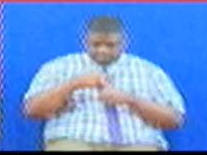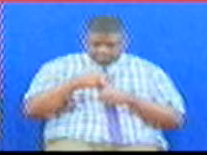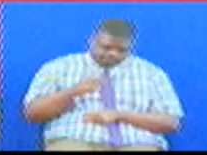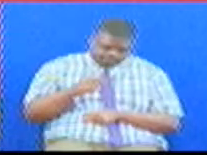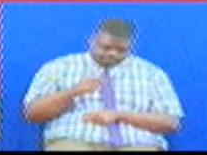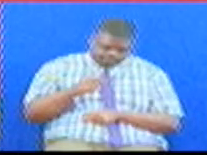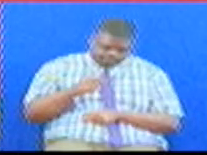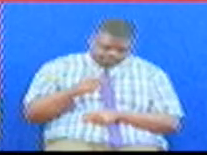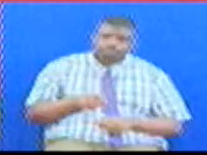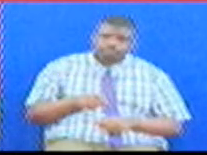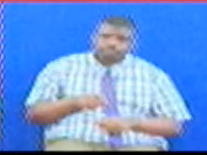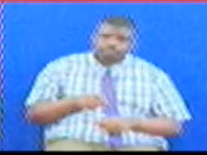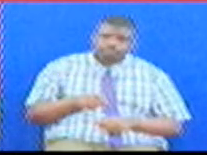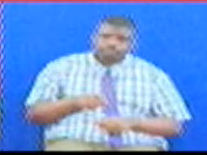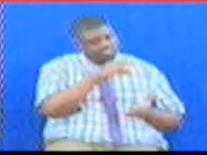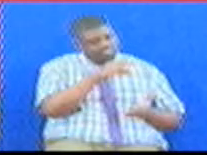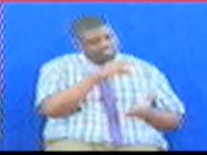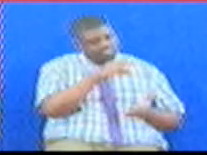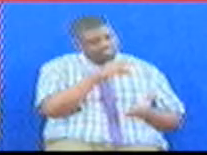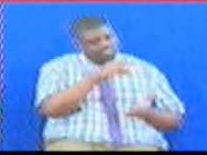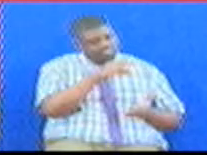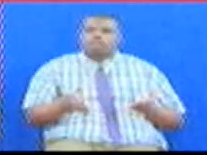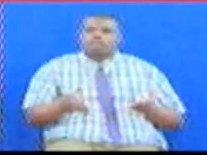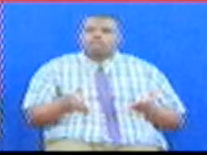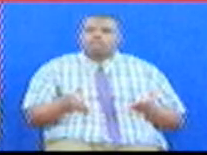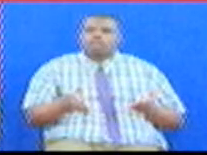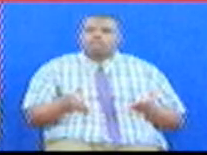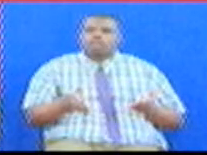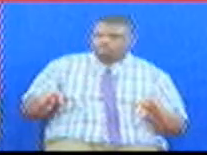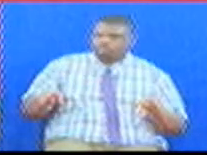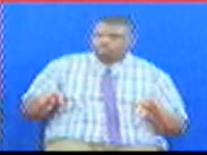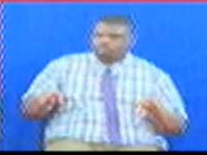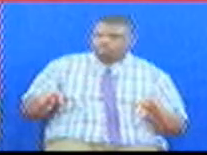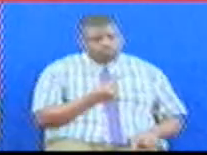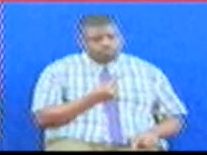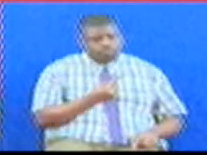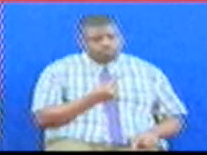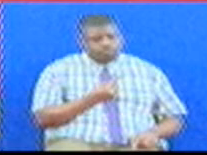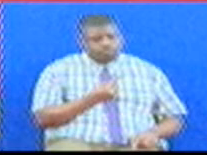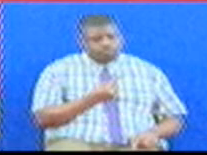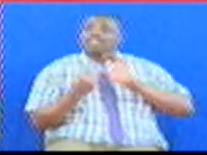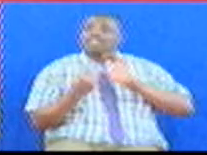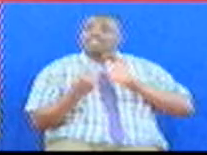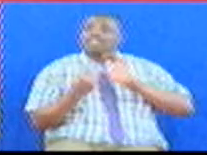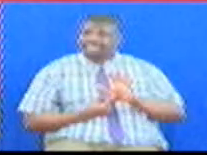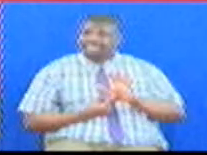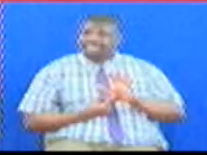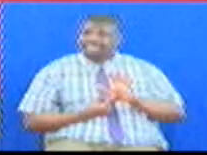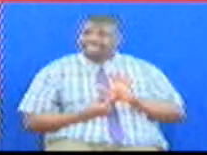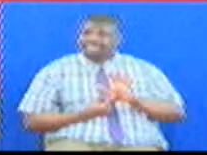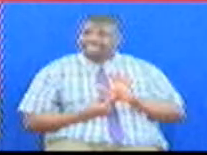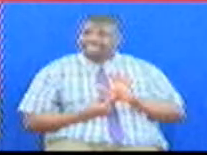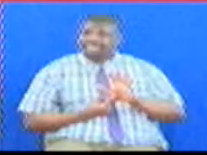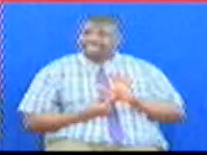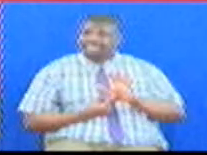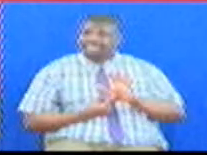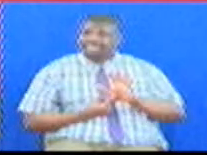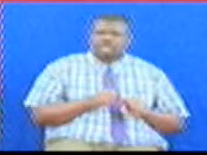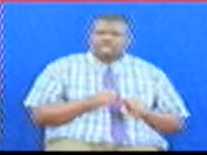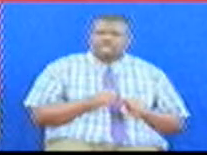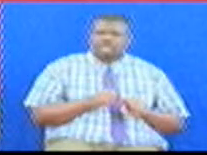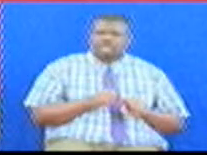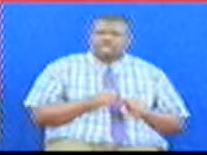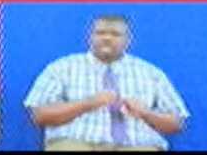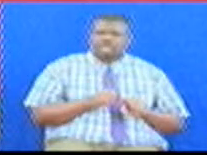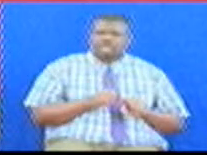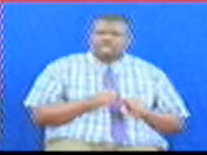inakwenda kukosa tija kama bado tumebakiza kifungu na 116 tena cha kushurutisha mahakama itoe adhabu ile ile.